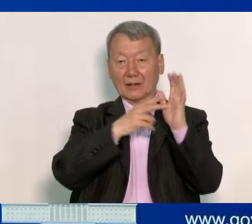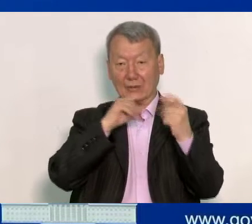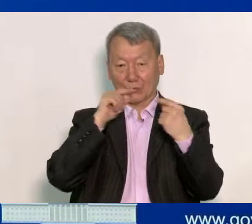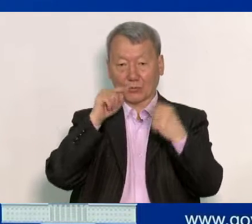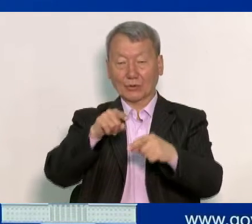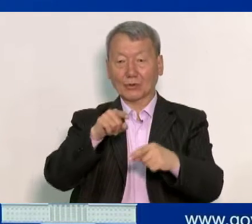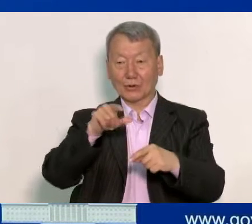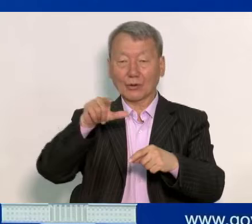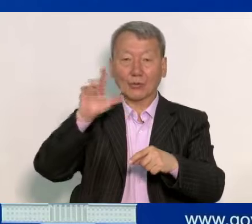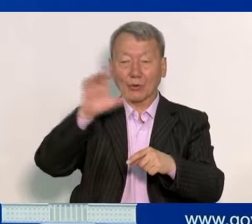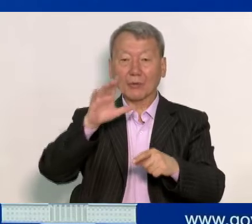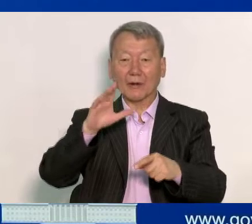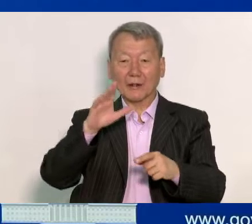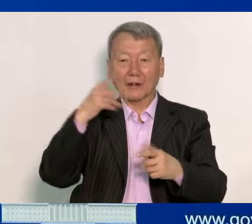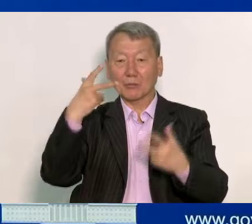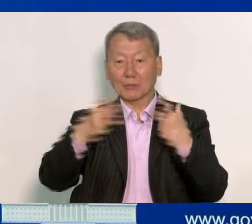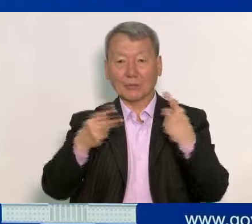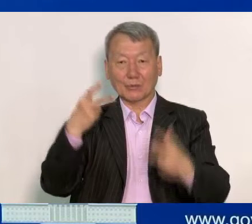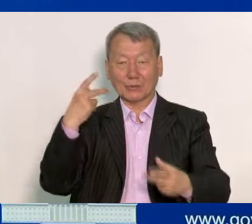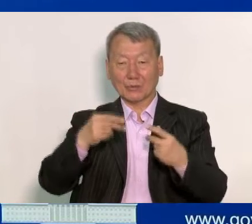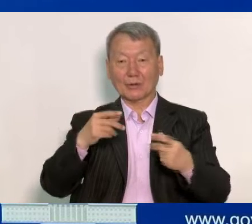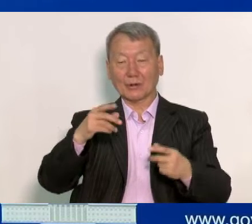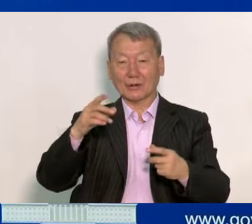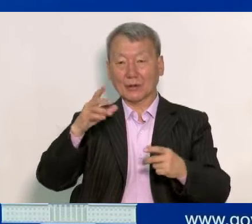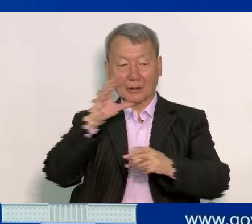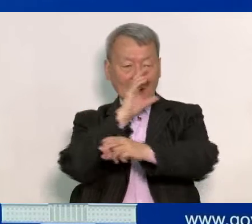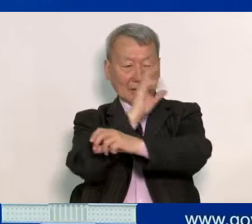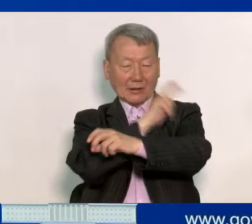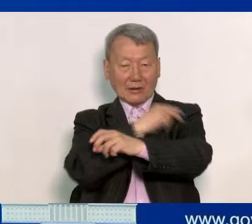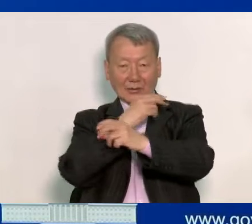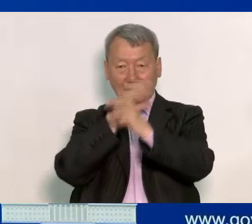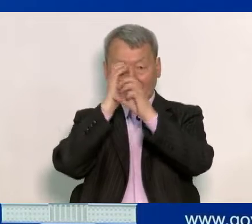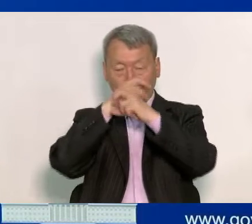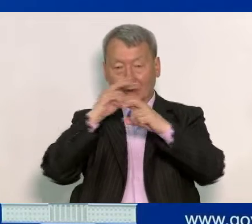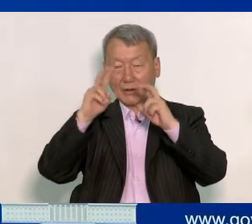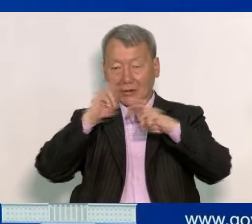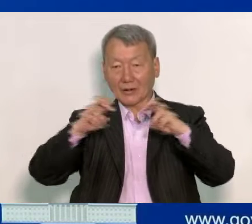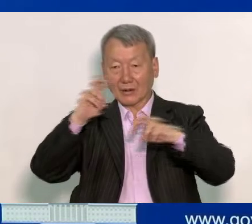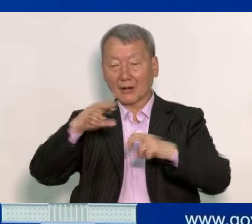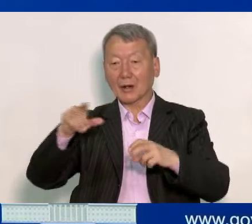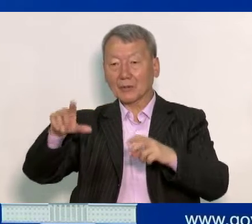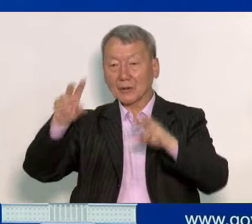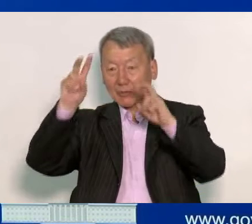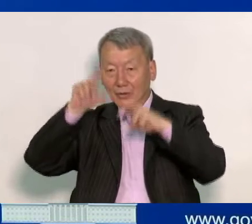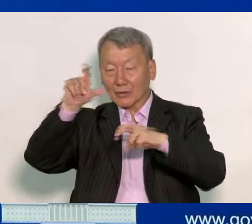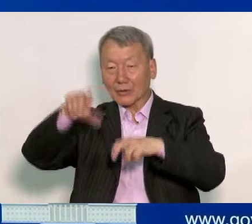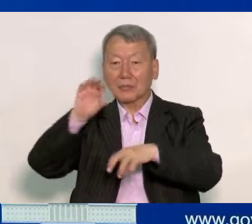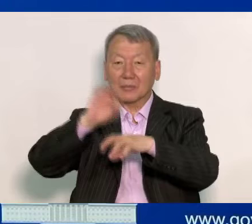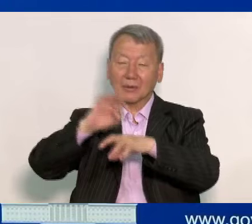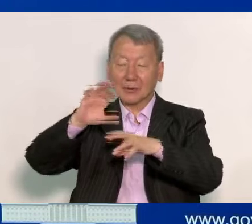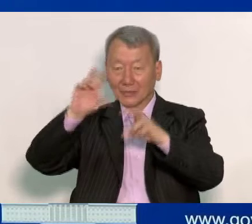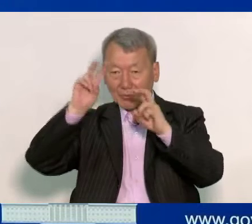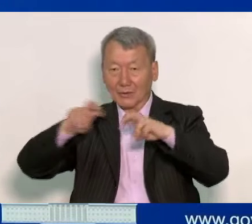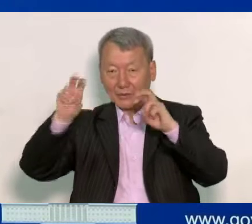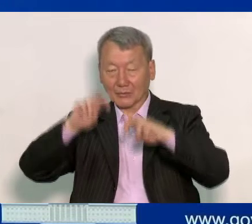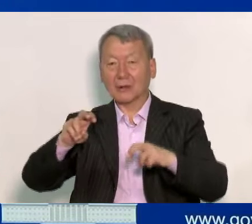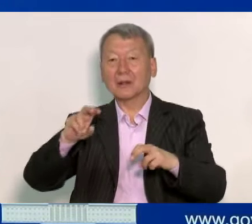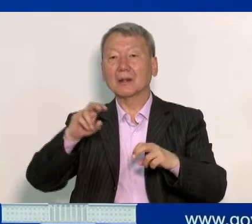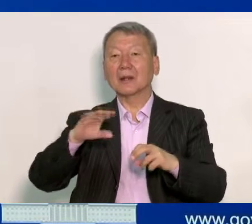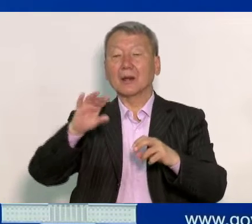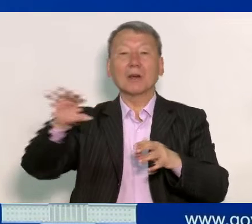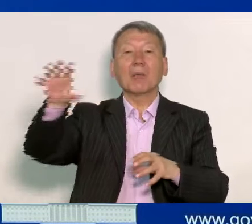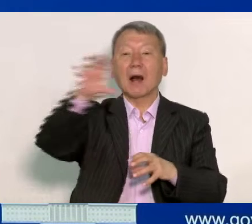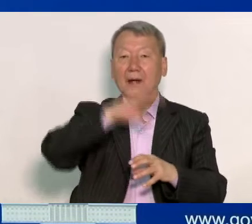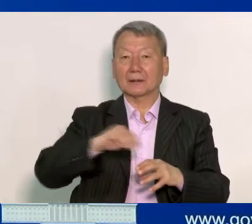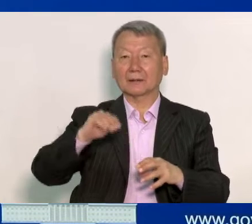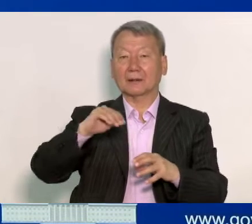баардык вакциналар менен лабораториялык изилдөө диагностикамдар менен толугу менен камсыз болгонбуз.